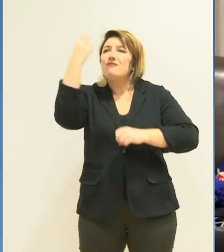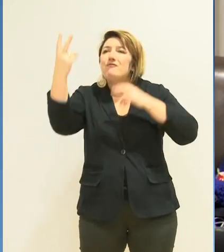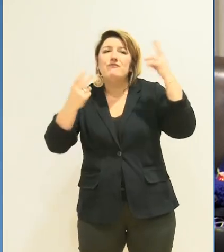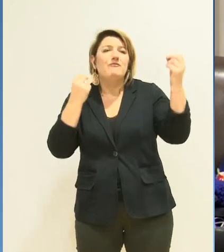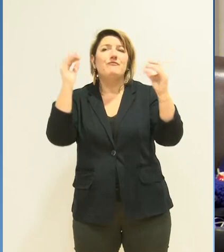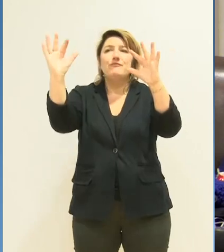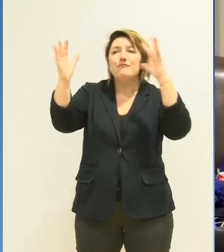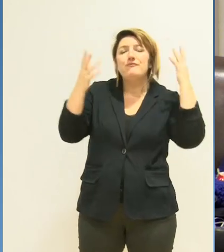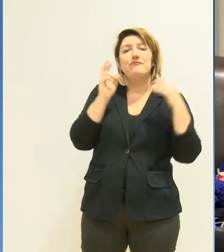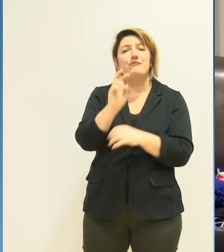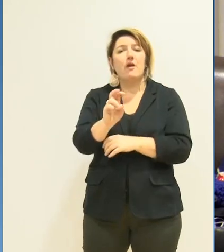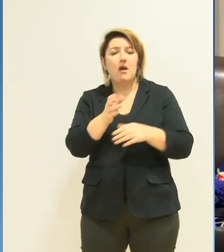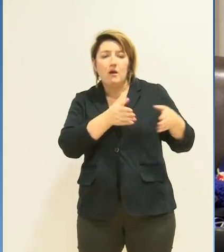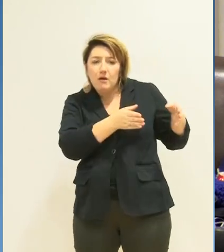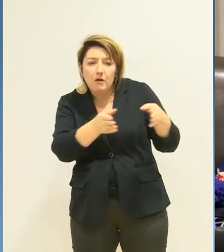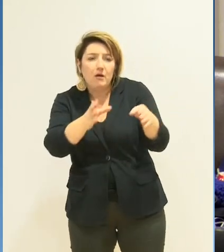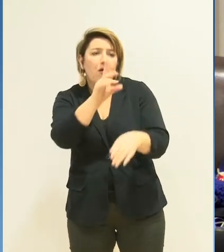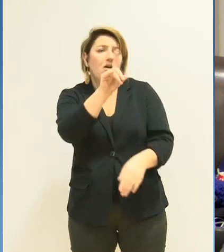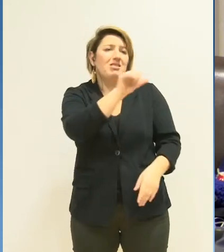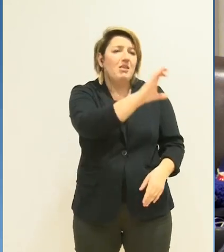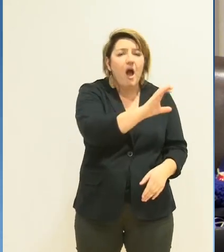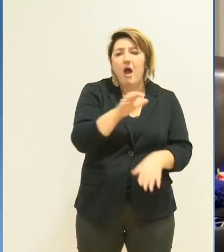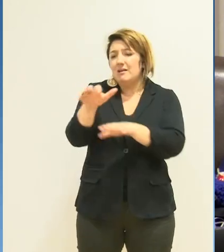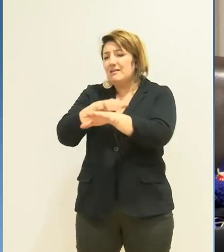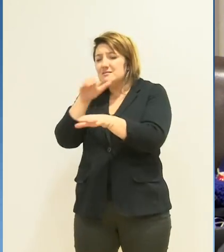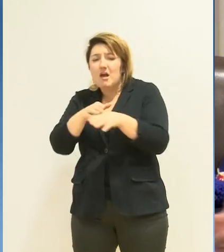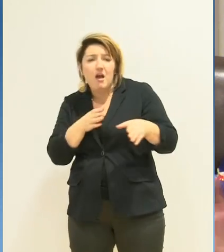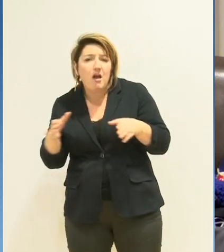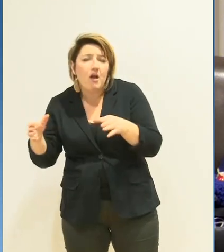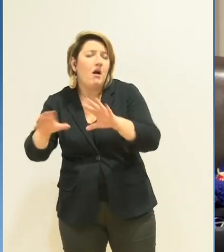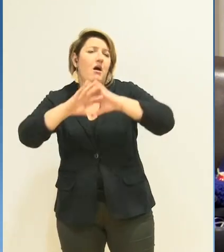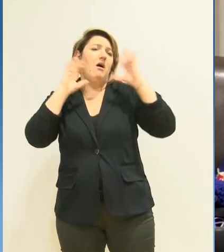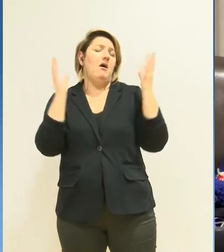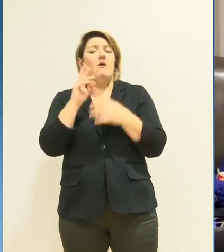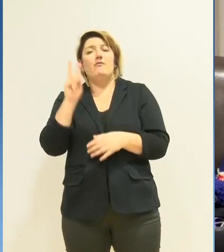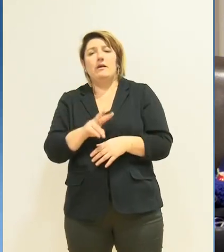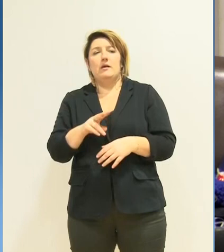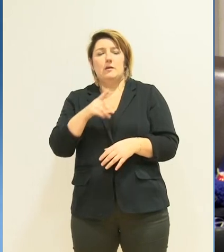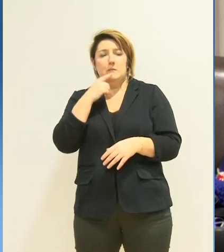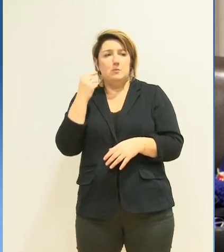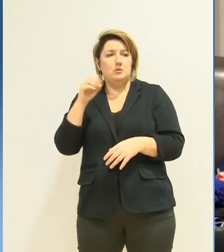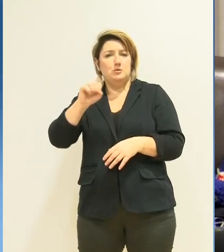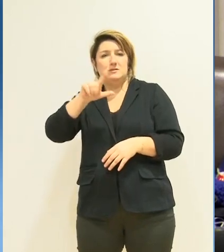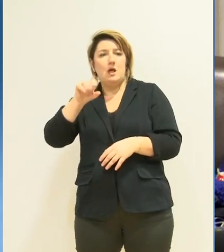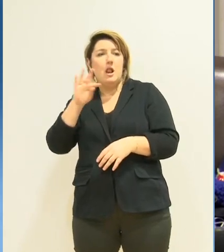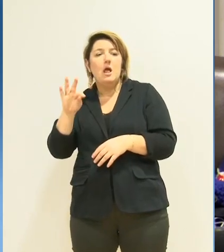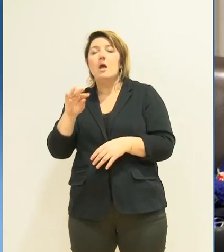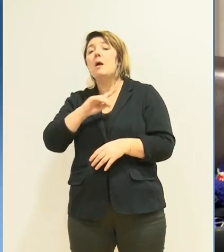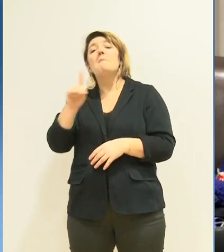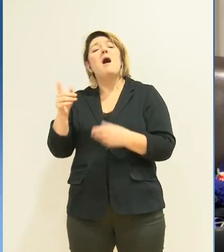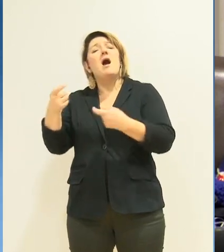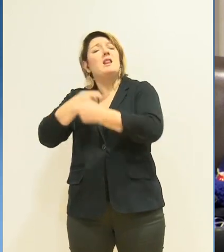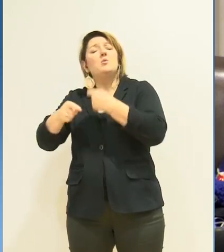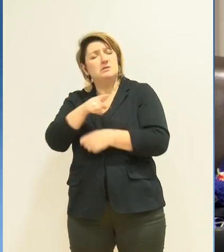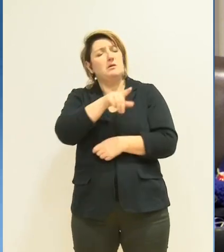berges du drag de l'isère départ tout ça maurice allais par l'économiste mais le l'humoriste disait qu'il